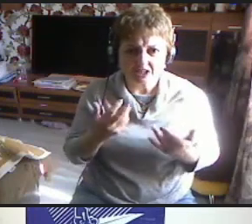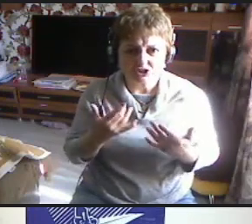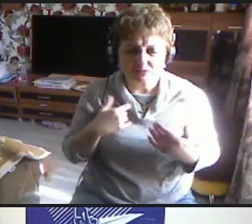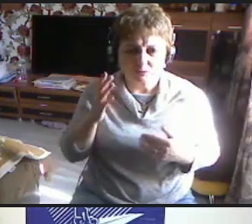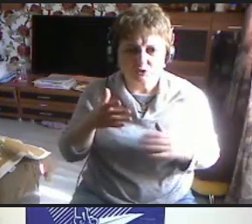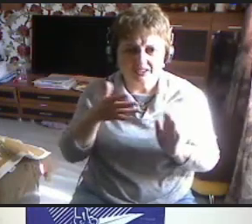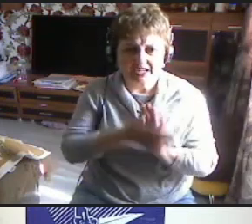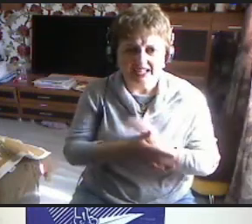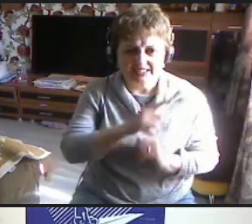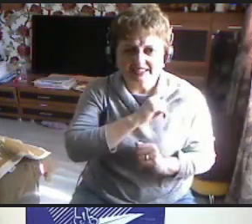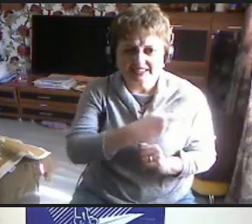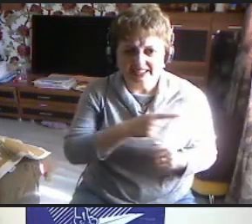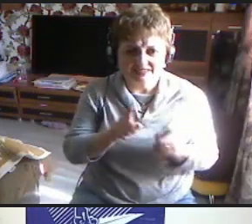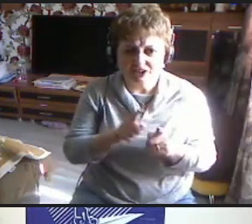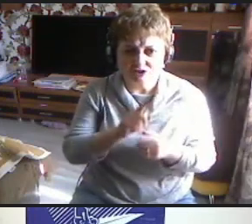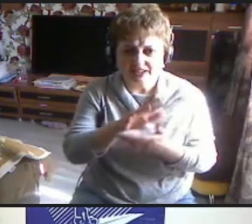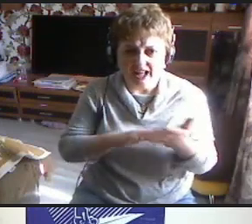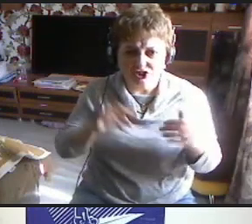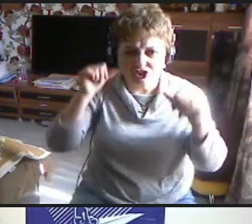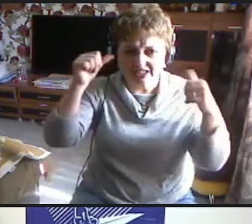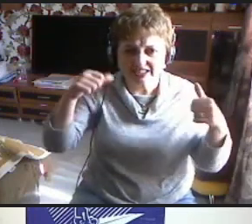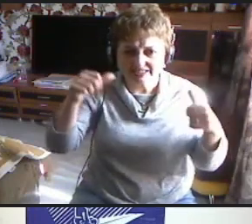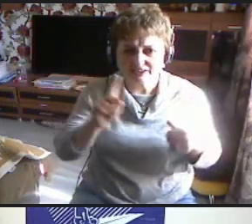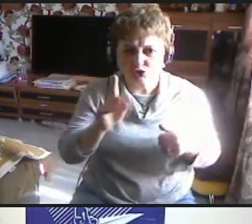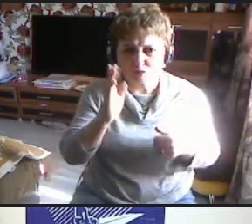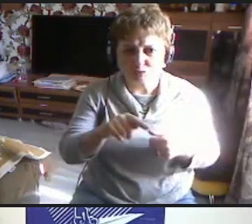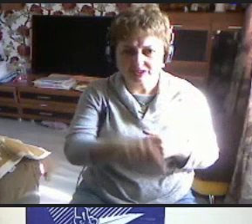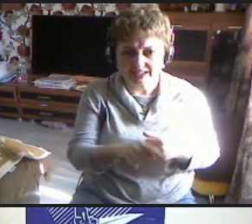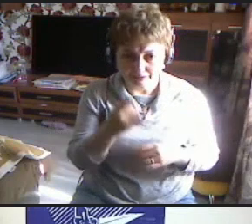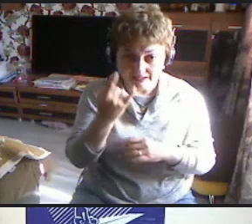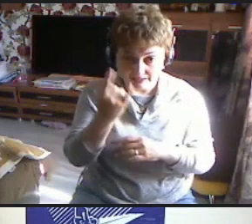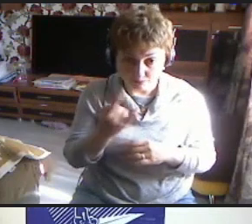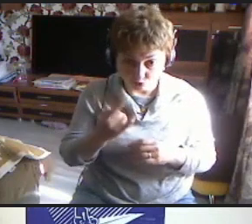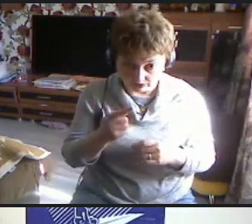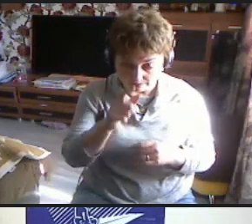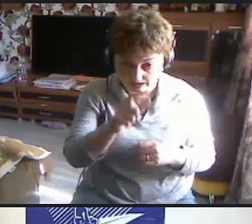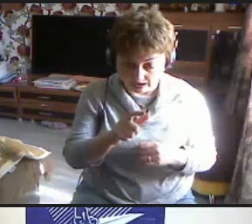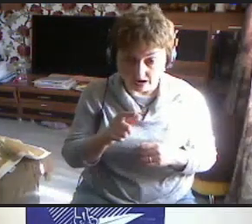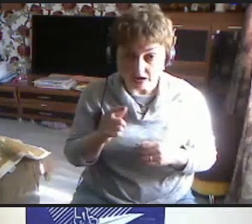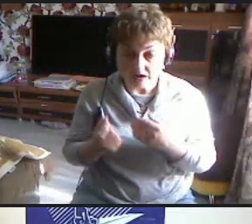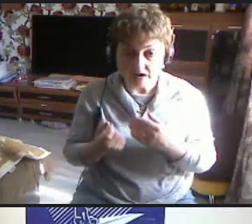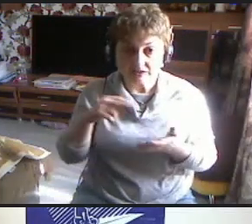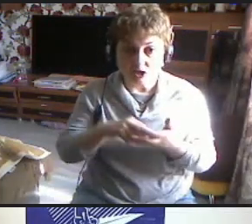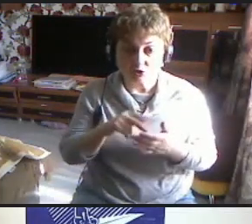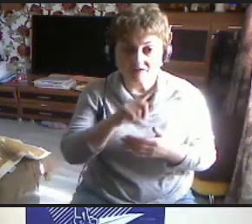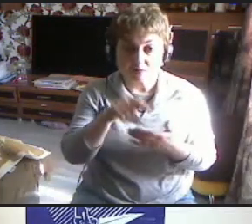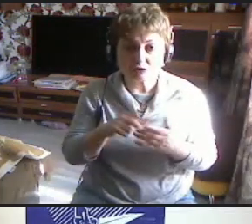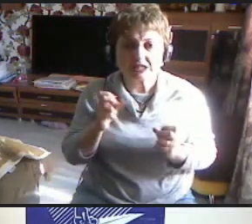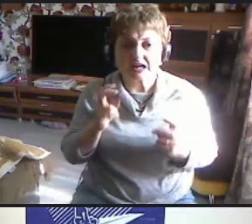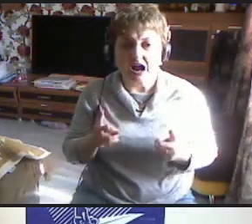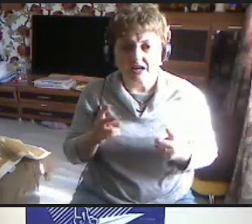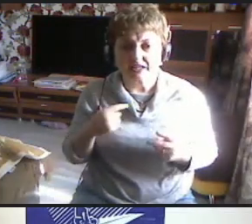равно дальше неизвестно, что с этим ребенком. Встает вопрос, как это я буду обучать